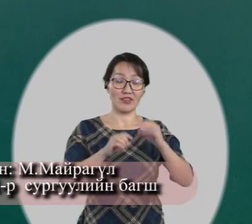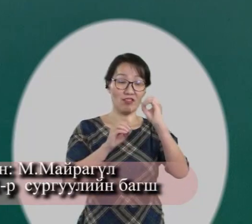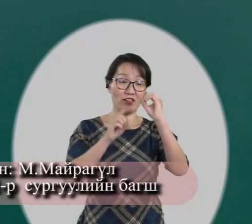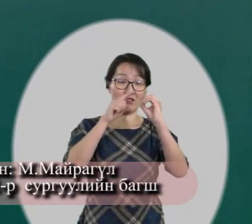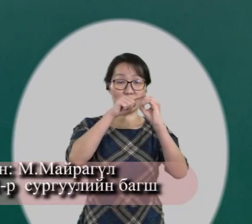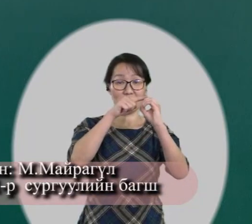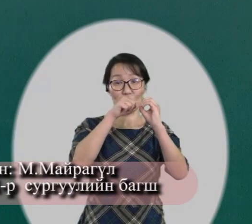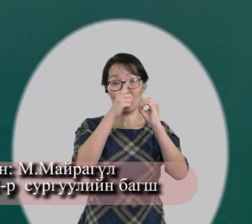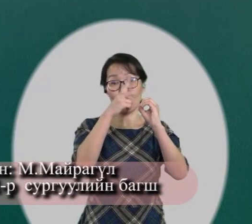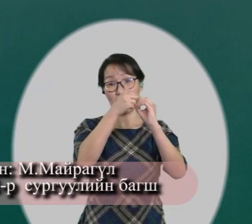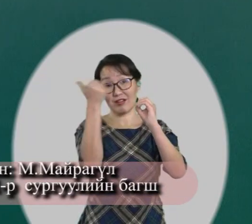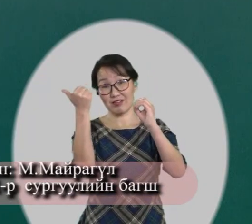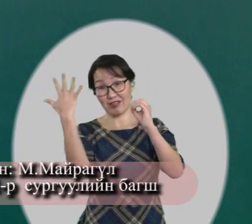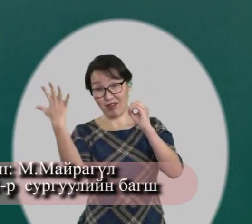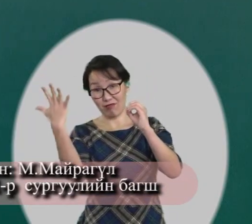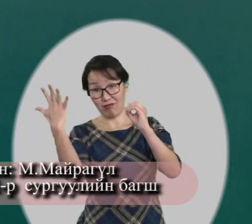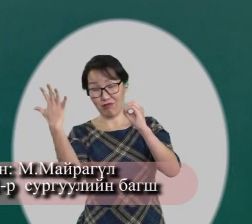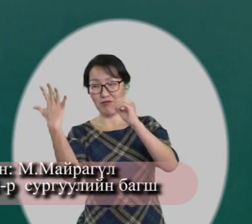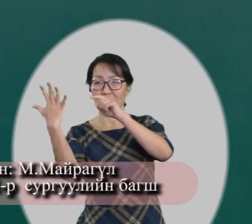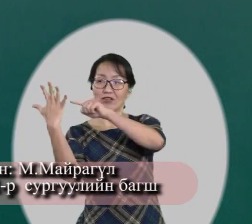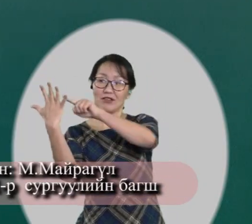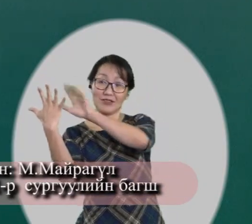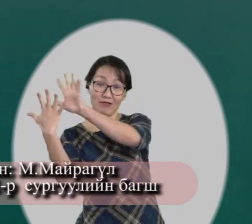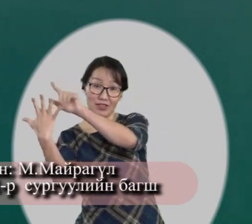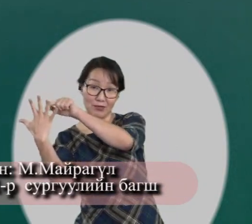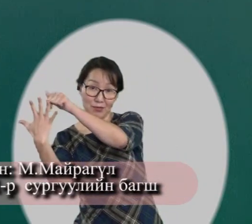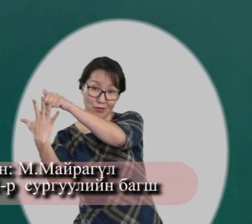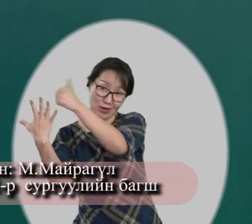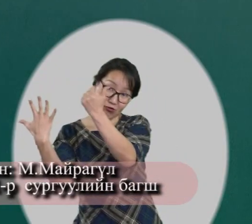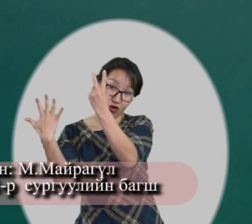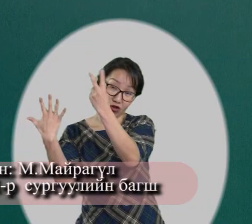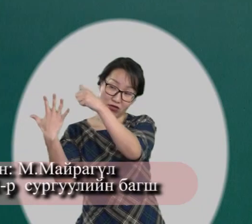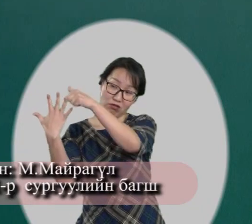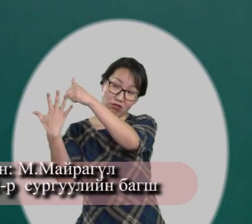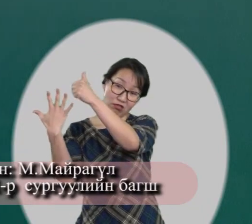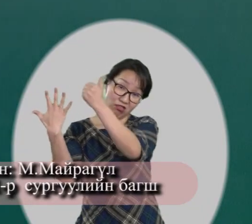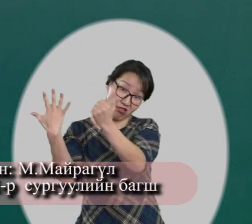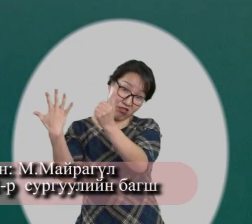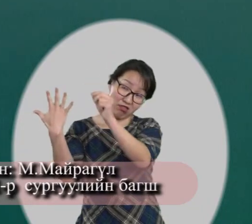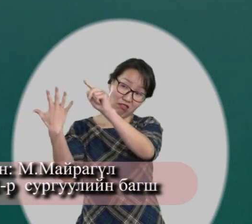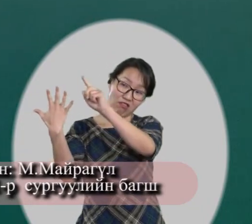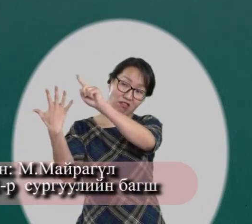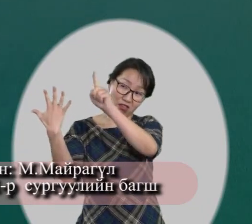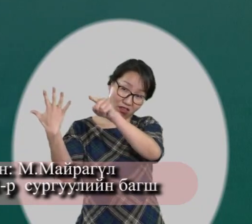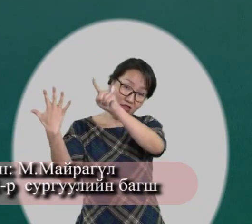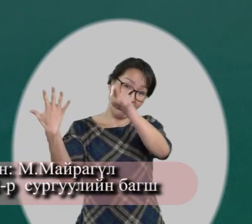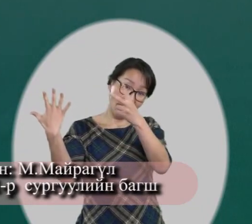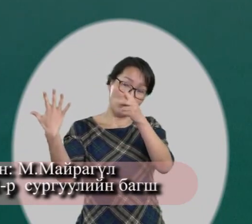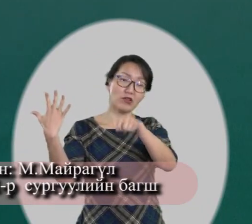Нөлден солға қарай 5 бірлік жүріп, қайта оңға қарай 2 бірлік жүргенде алу бір үшке